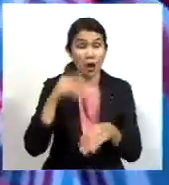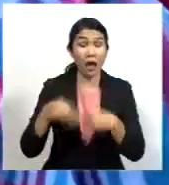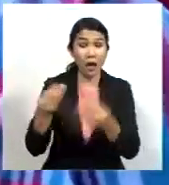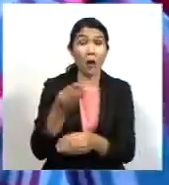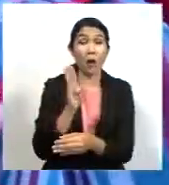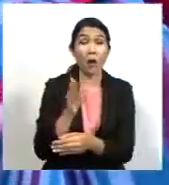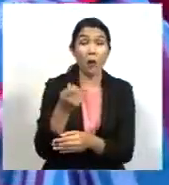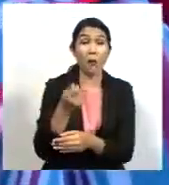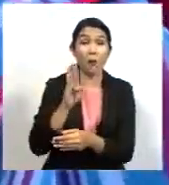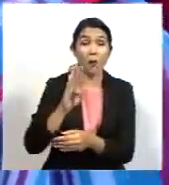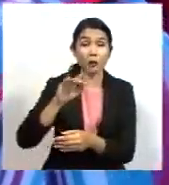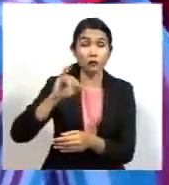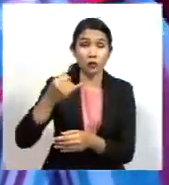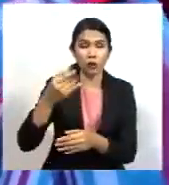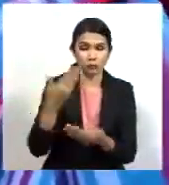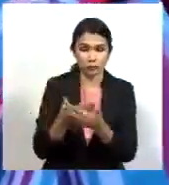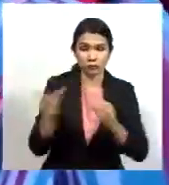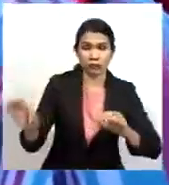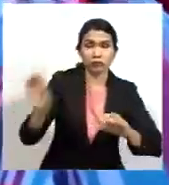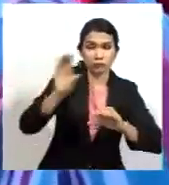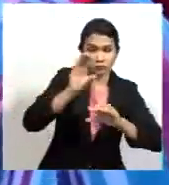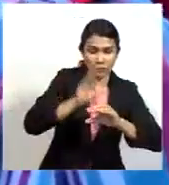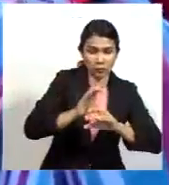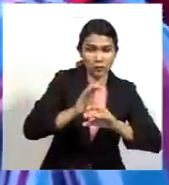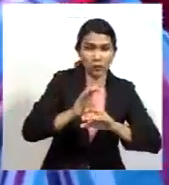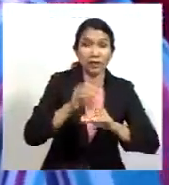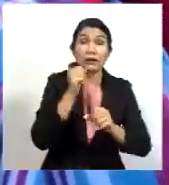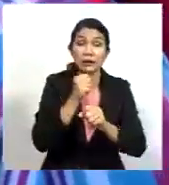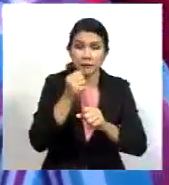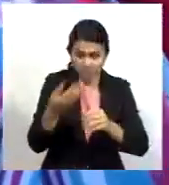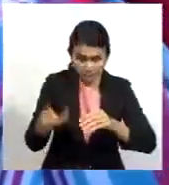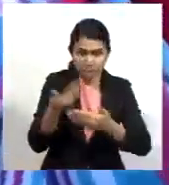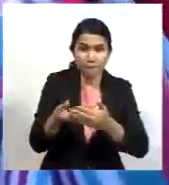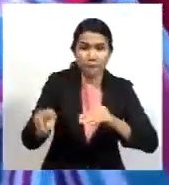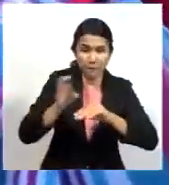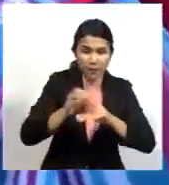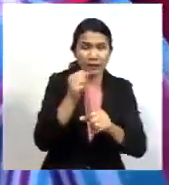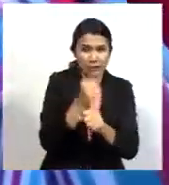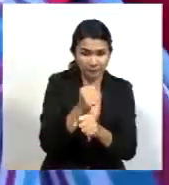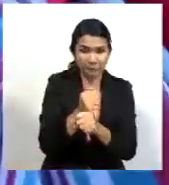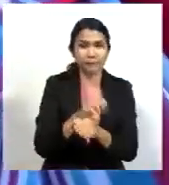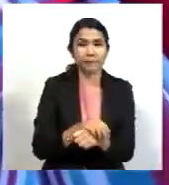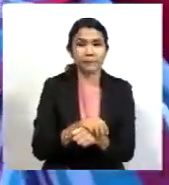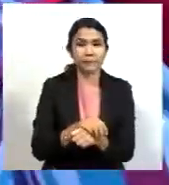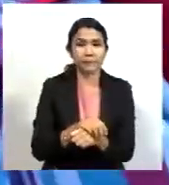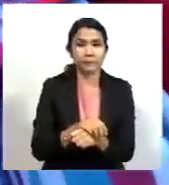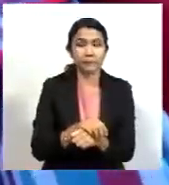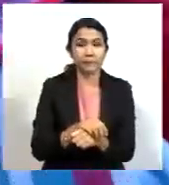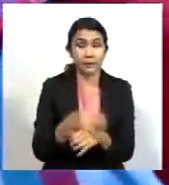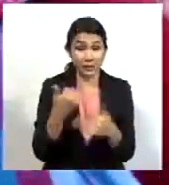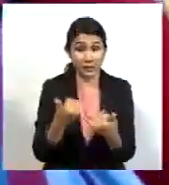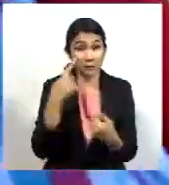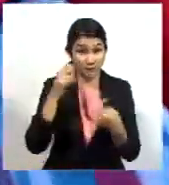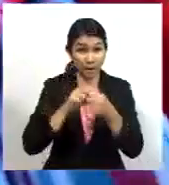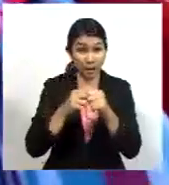ลสมทบเกี่ยวกับเรื่องซื้อซัมเมอร์แล้วก็ระบบไฟครับ ตอนนี้เป็นไงครับแก้ไขปัญหา แก้ไข